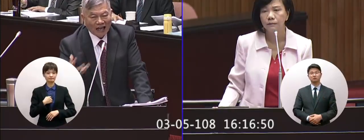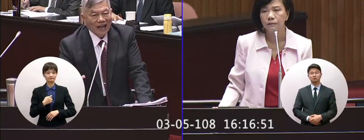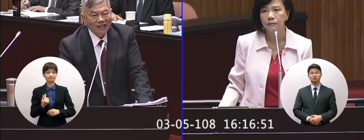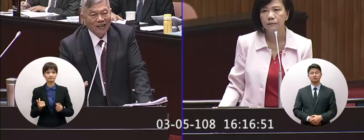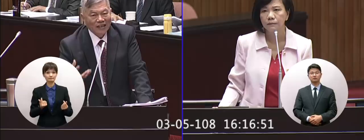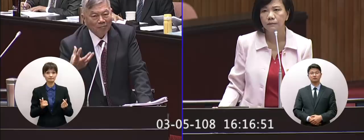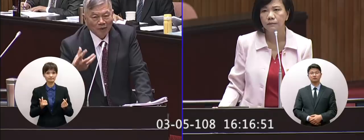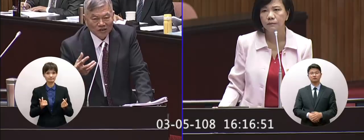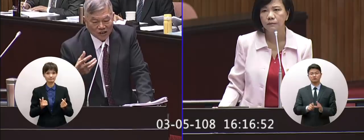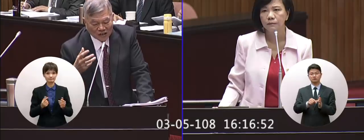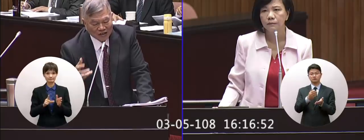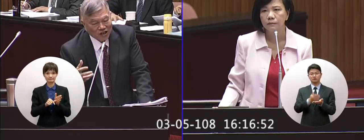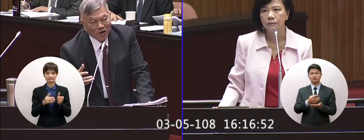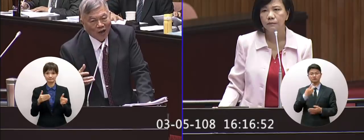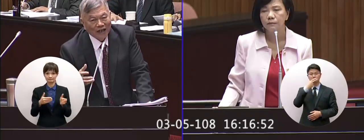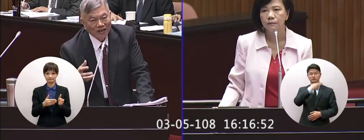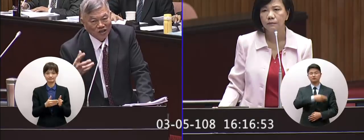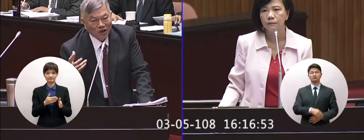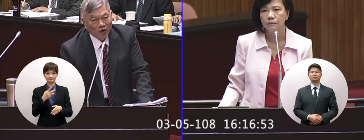像